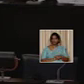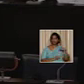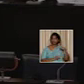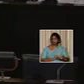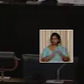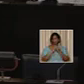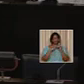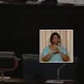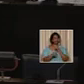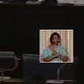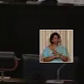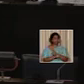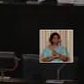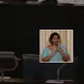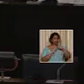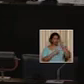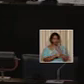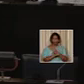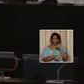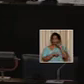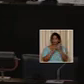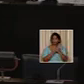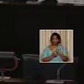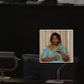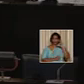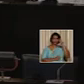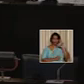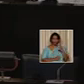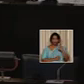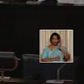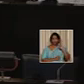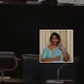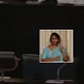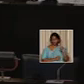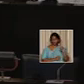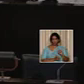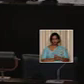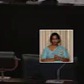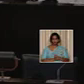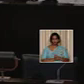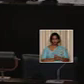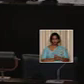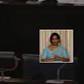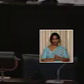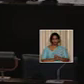दैनट सेवे दीसिट विश्वविद्यालय आचरुंगे संख्या हद्दास हट एक